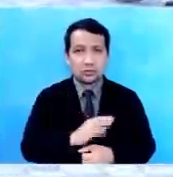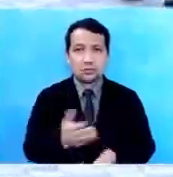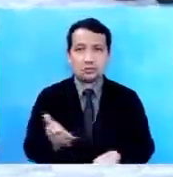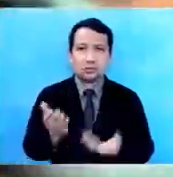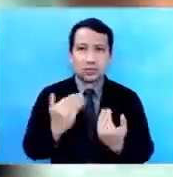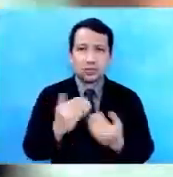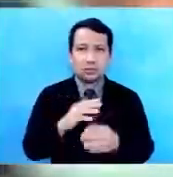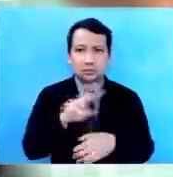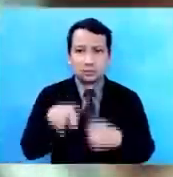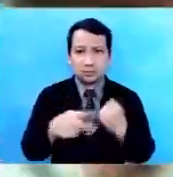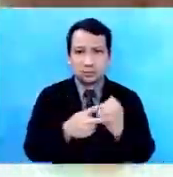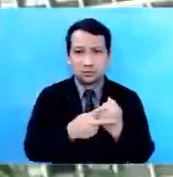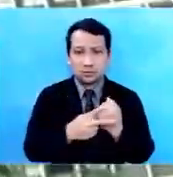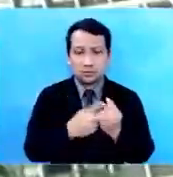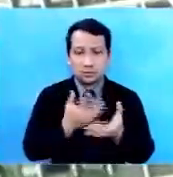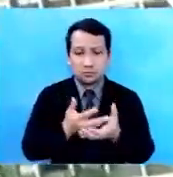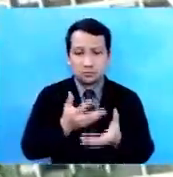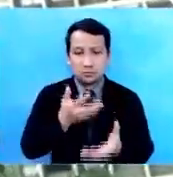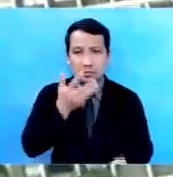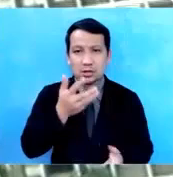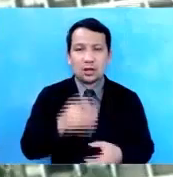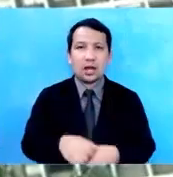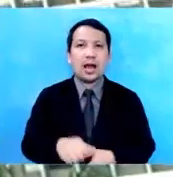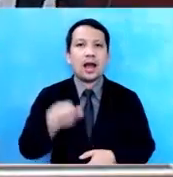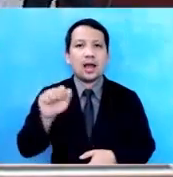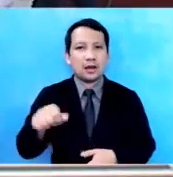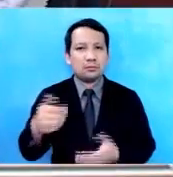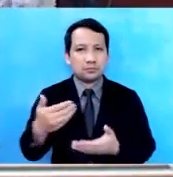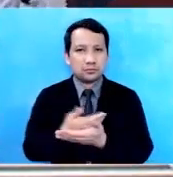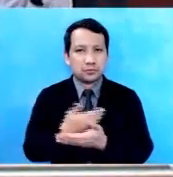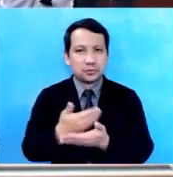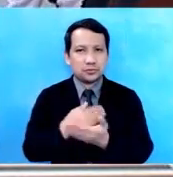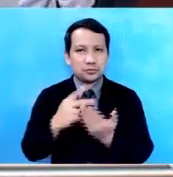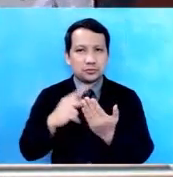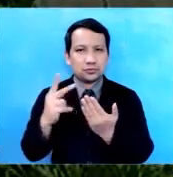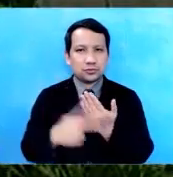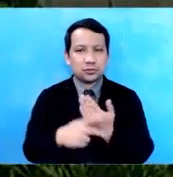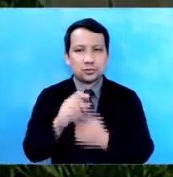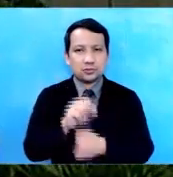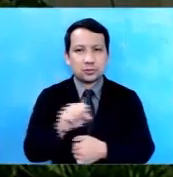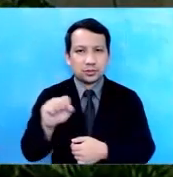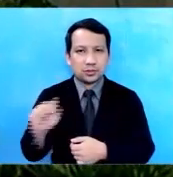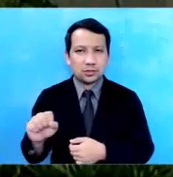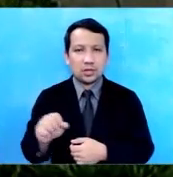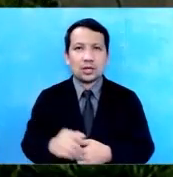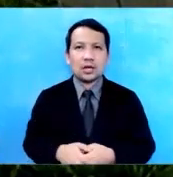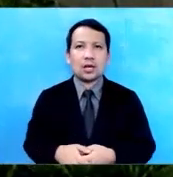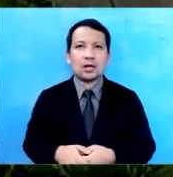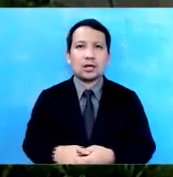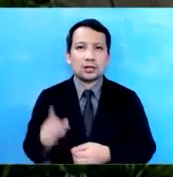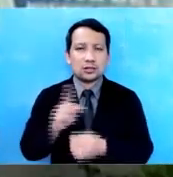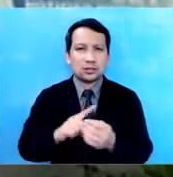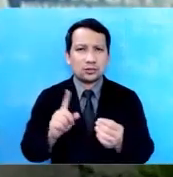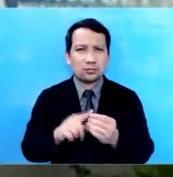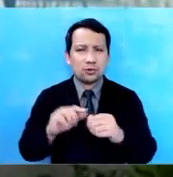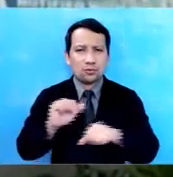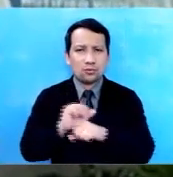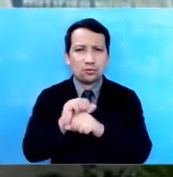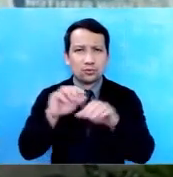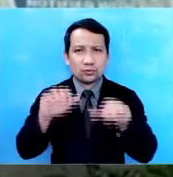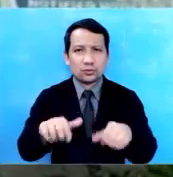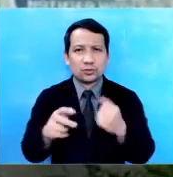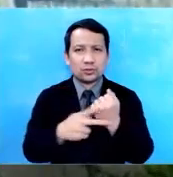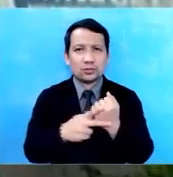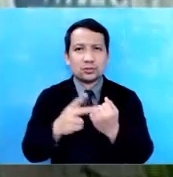at lumago pa ang inyong pera, may bagong programa ang SSS para dyan. Ito ang Workers Investment and